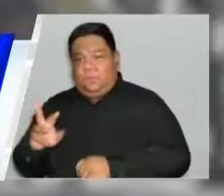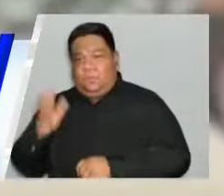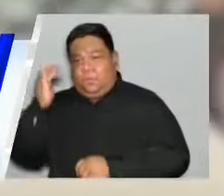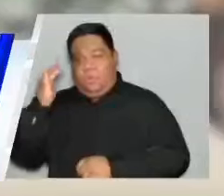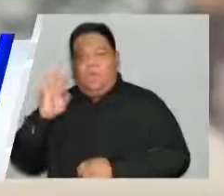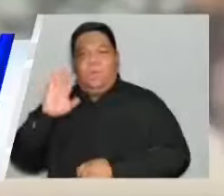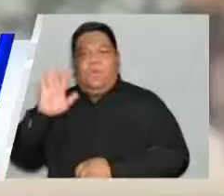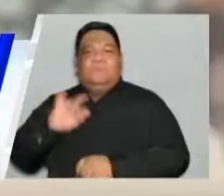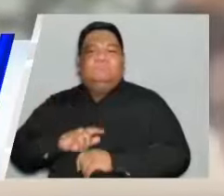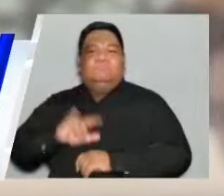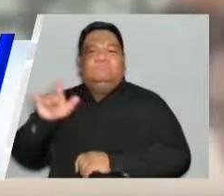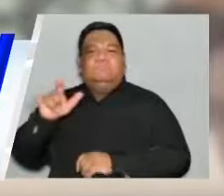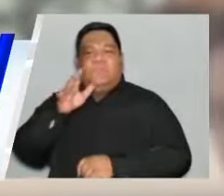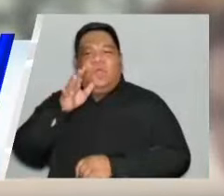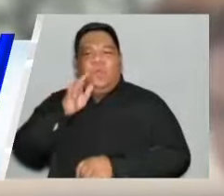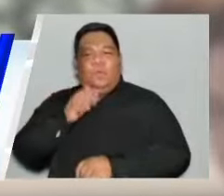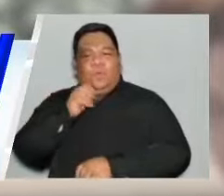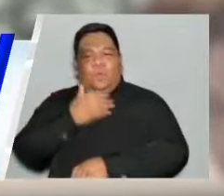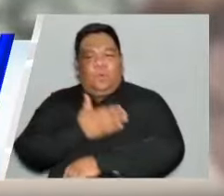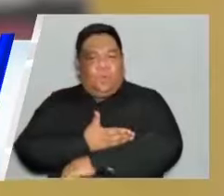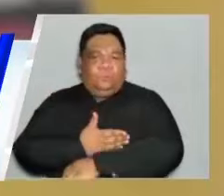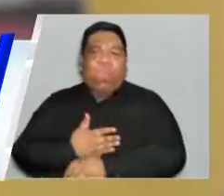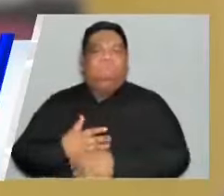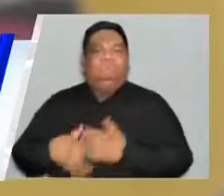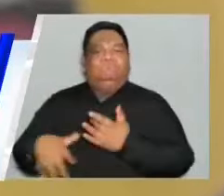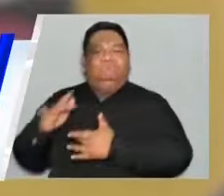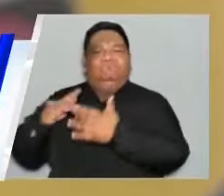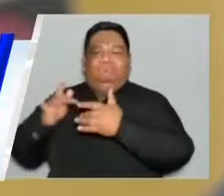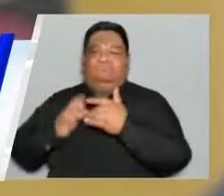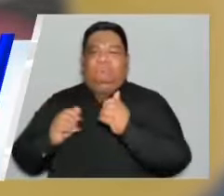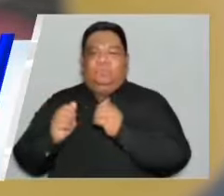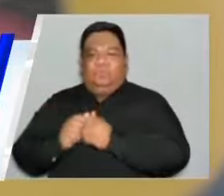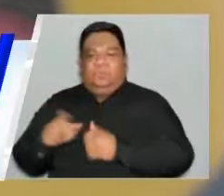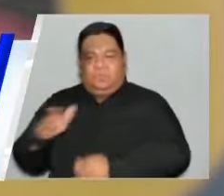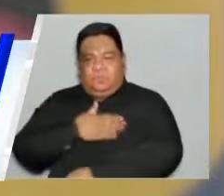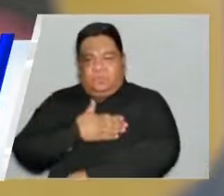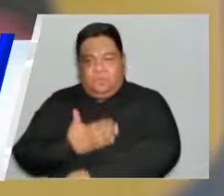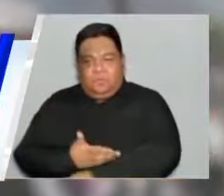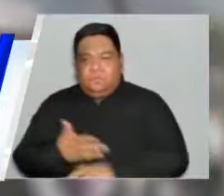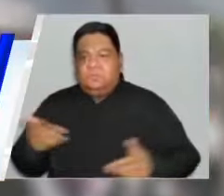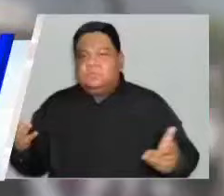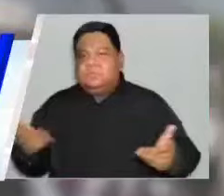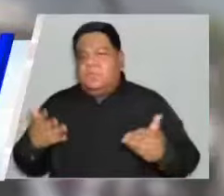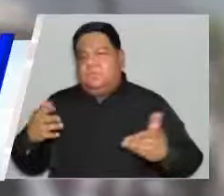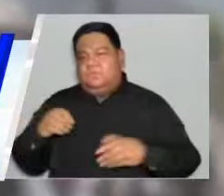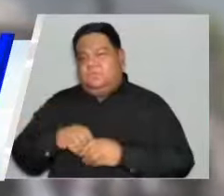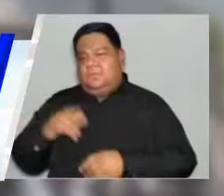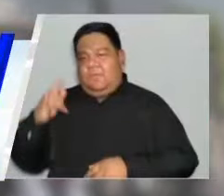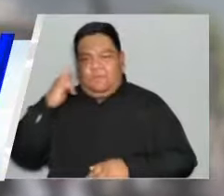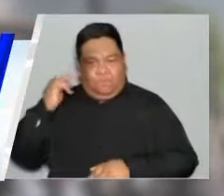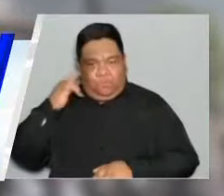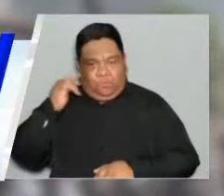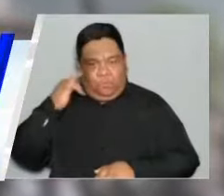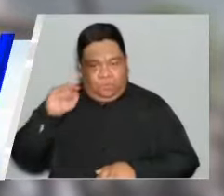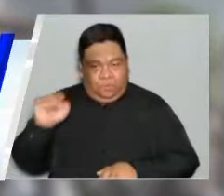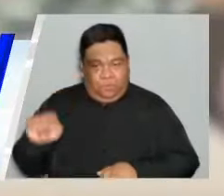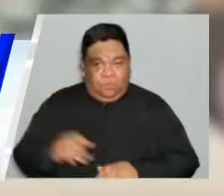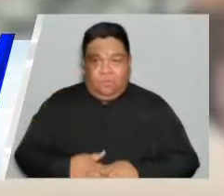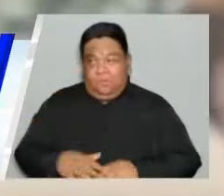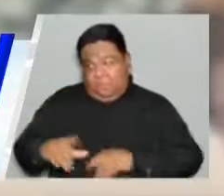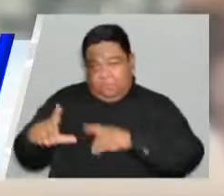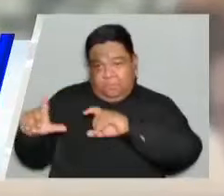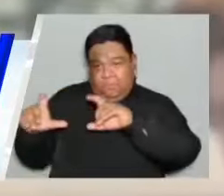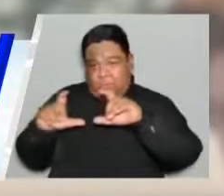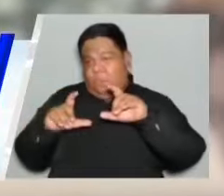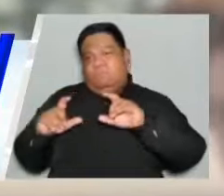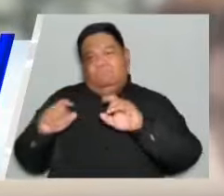magma-mother-daughter bonding muna sila ni Shiloh sa isang theme park sa California. Sa pictures, baka sa mukha ng